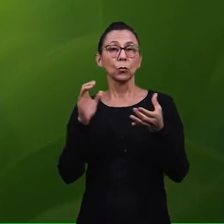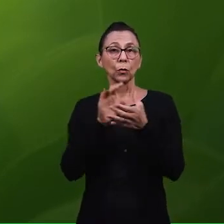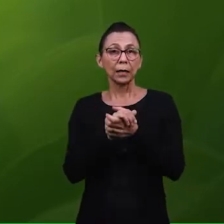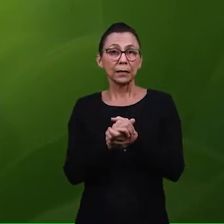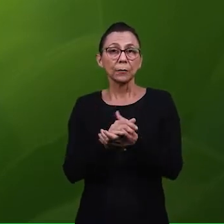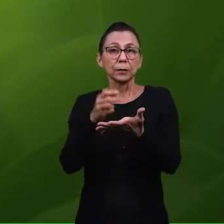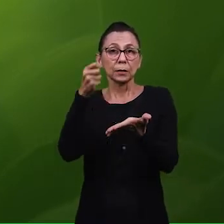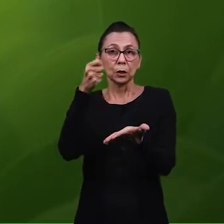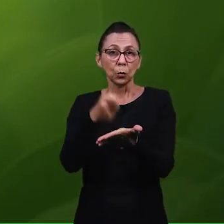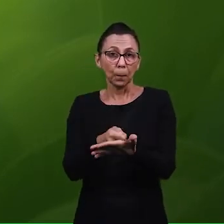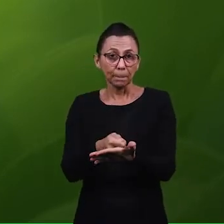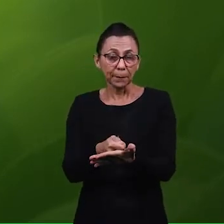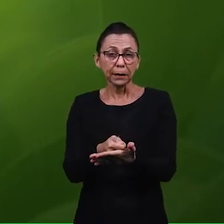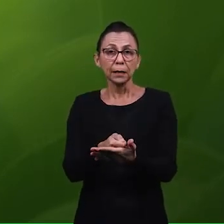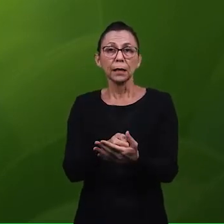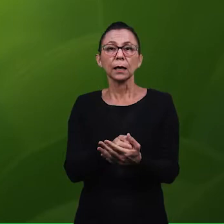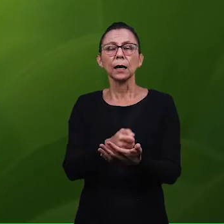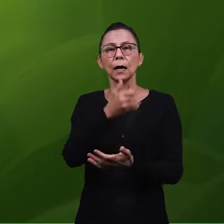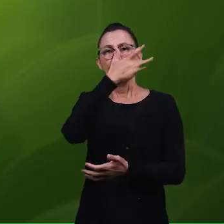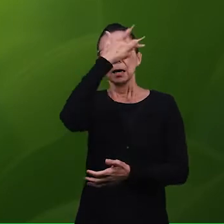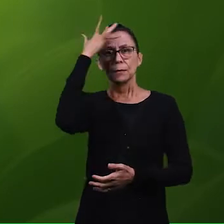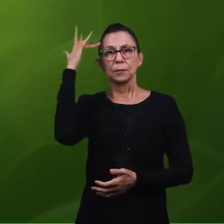Aussi, un prix était établi.